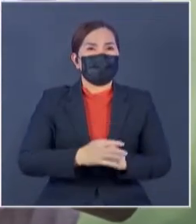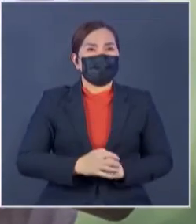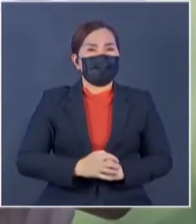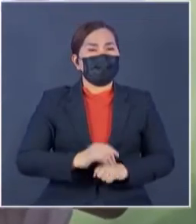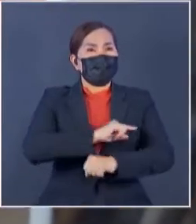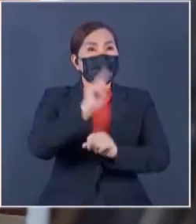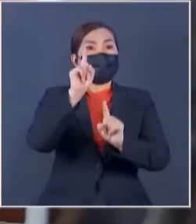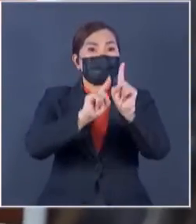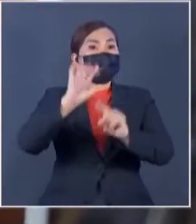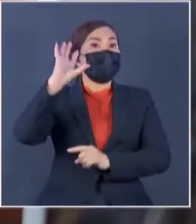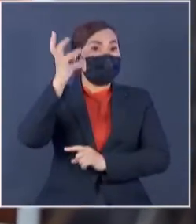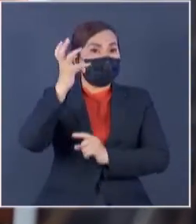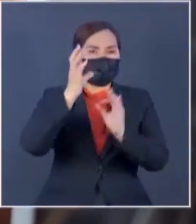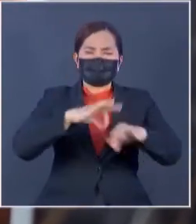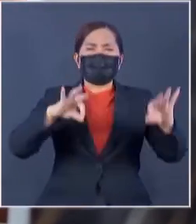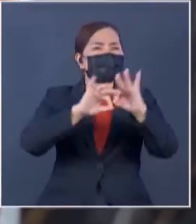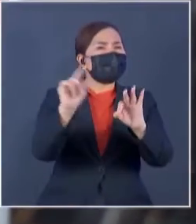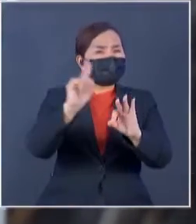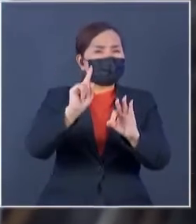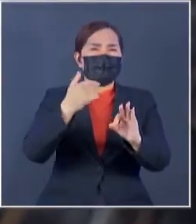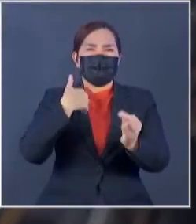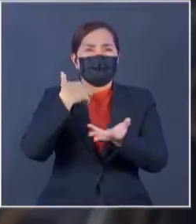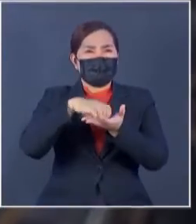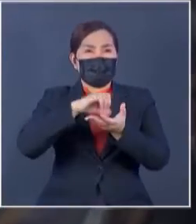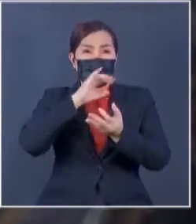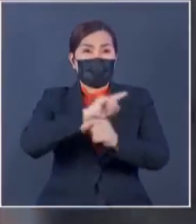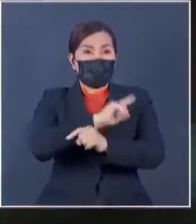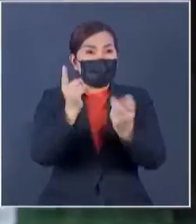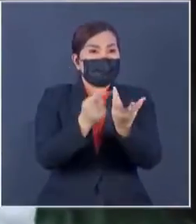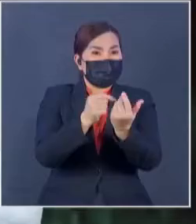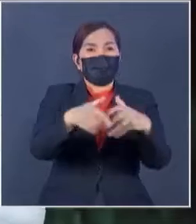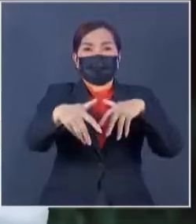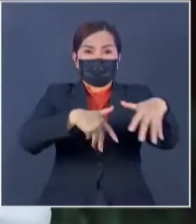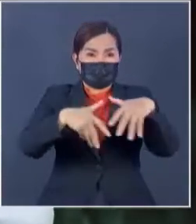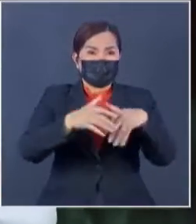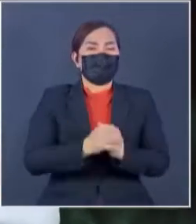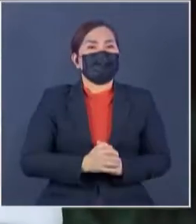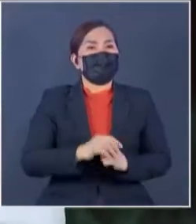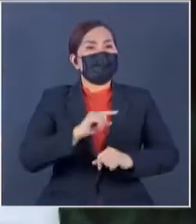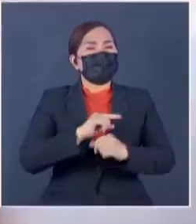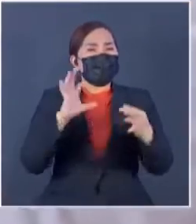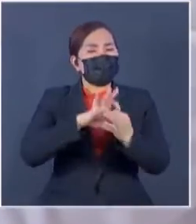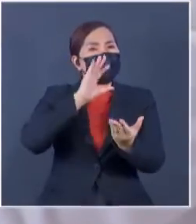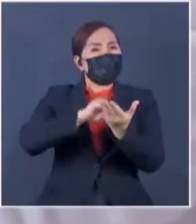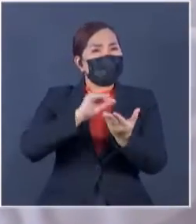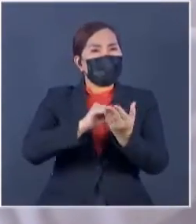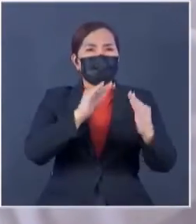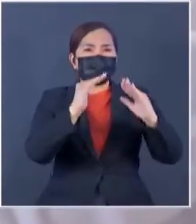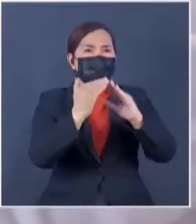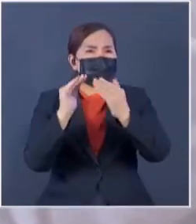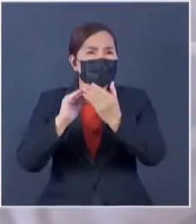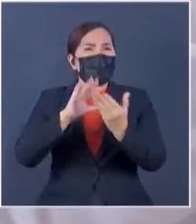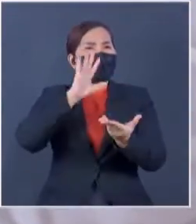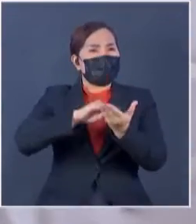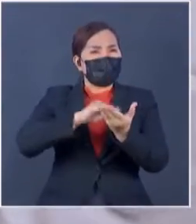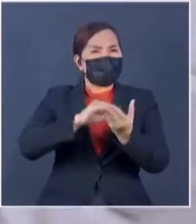ถิติโลกเนี่ยนะครับก็จะมีข้อมูลในนั้นวันสัมมโนประชากรและเรื่องราวเกี่ยวกับเคหะสถิติน่ารู้ส